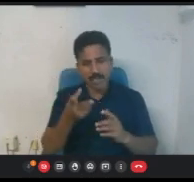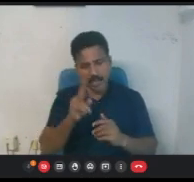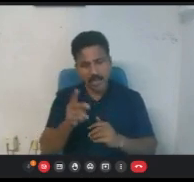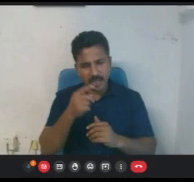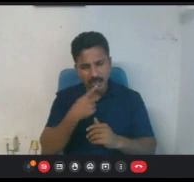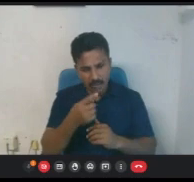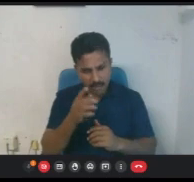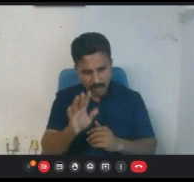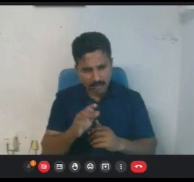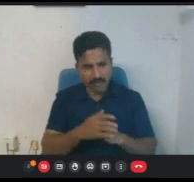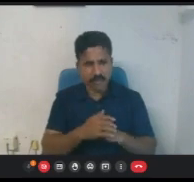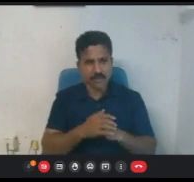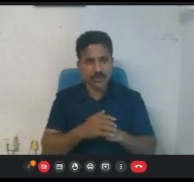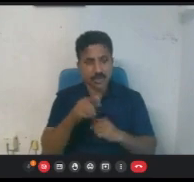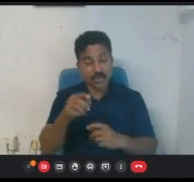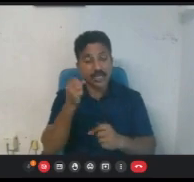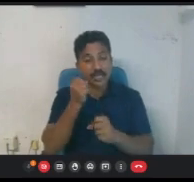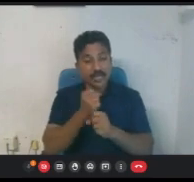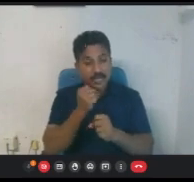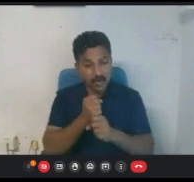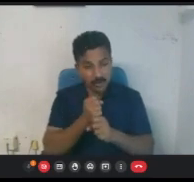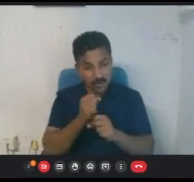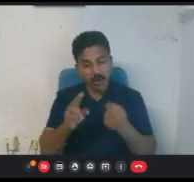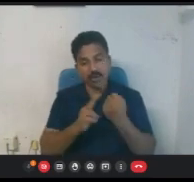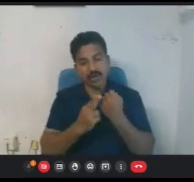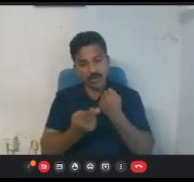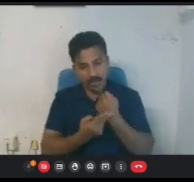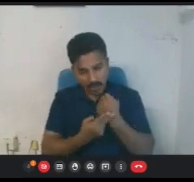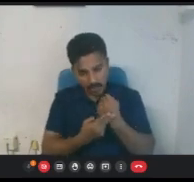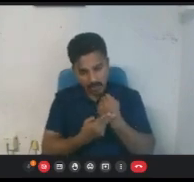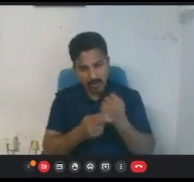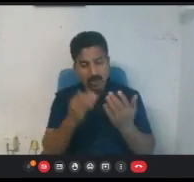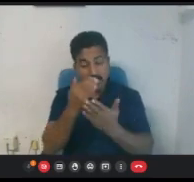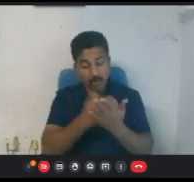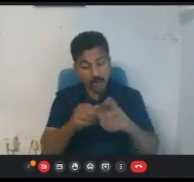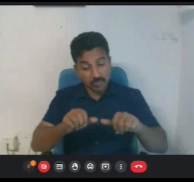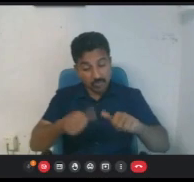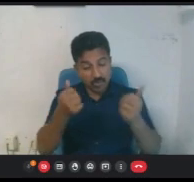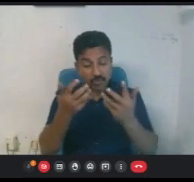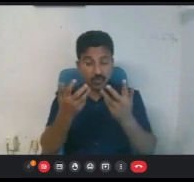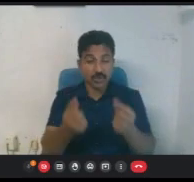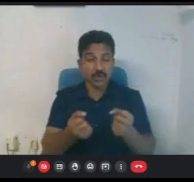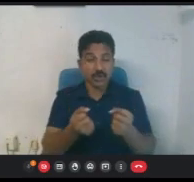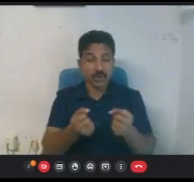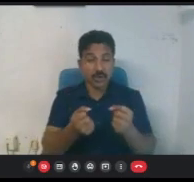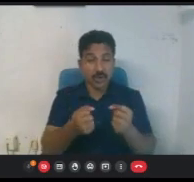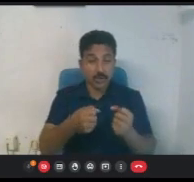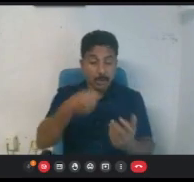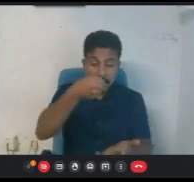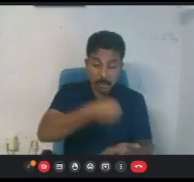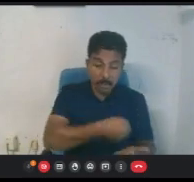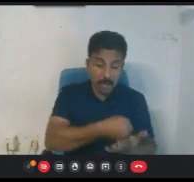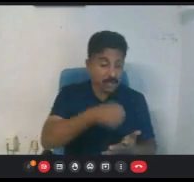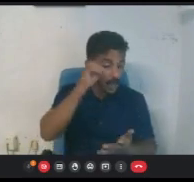കാര്യമാണ്, നിങ്ങളുടെ സർക്കാരിന്റെ ആയാലും മിഷന്റെ ആയാലും ഏത് പരിപാടി വിജയിക്കണമെങ്കിലും ഗ്രാസ് റൂട്ട് ലെവലിൽ